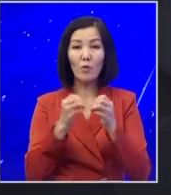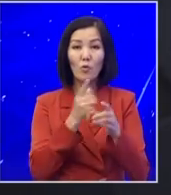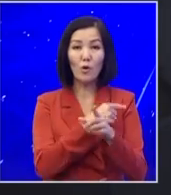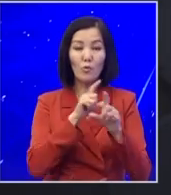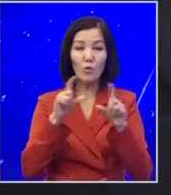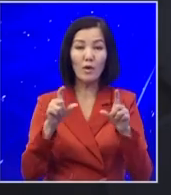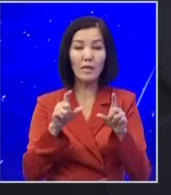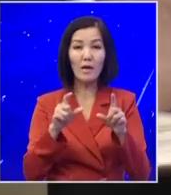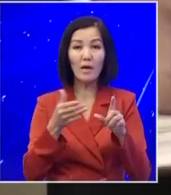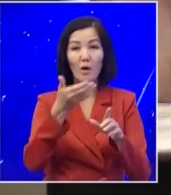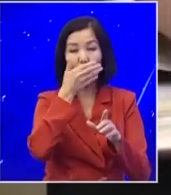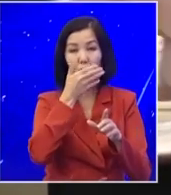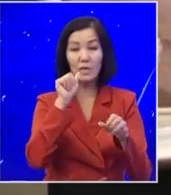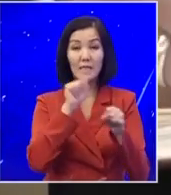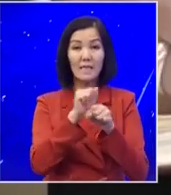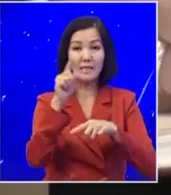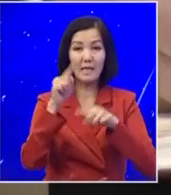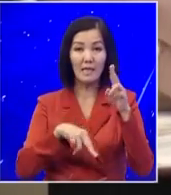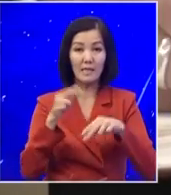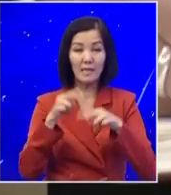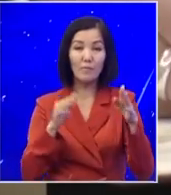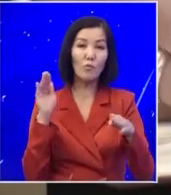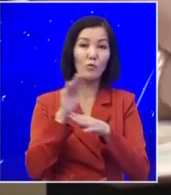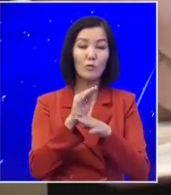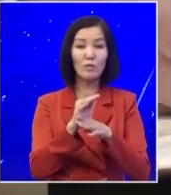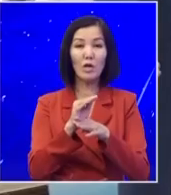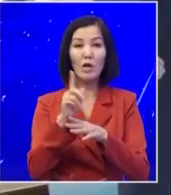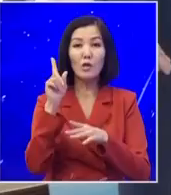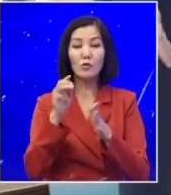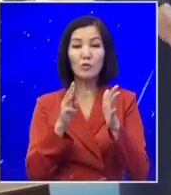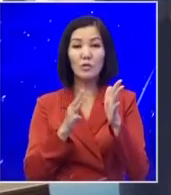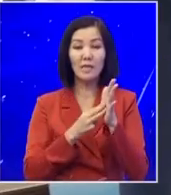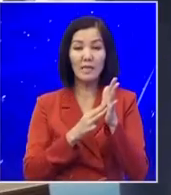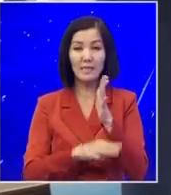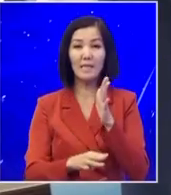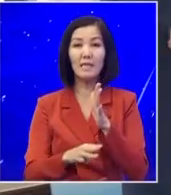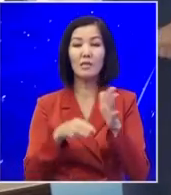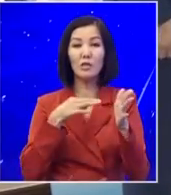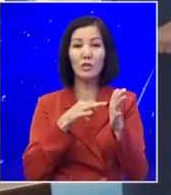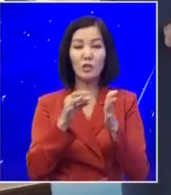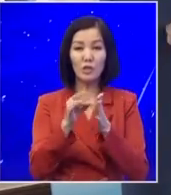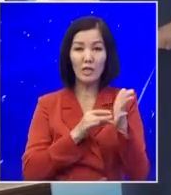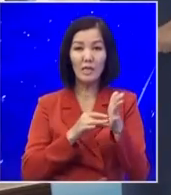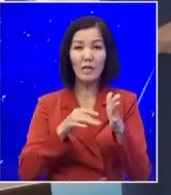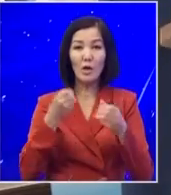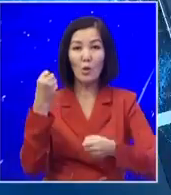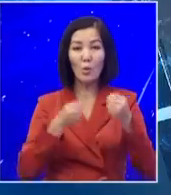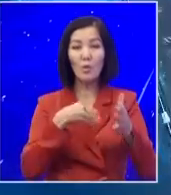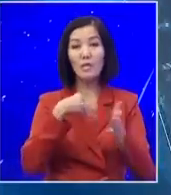ауруханаға оттегін сақтау станциялары салынып, қосымша тағы 180 жедел жәрдем көлігі сатып алынатынын да